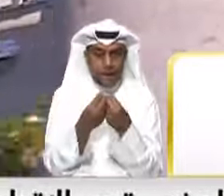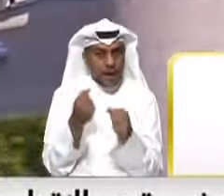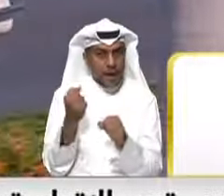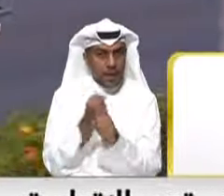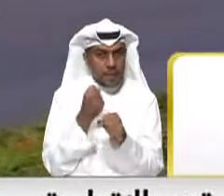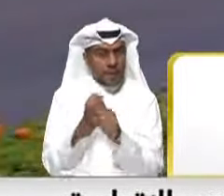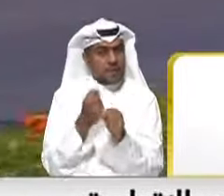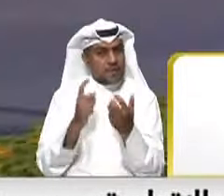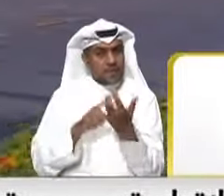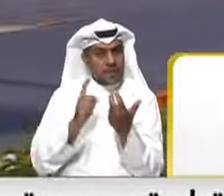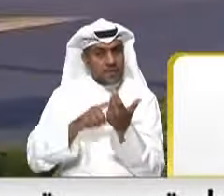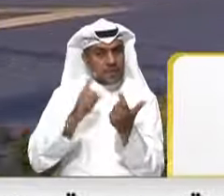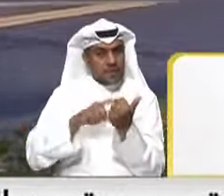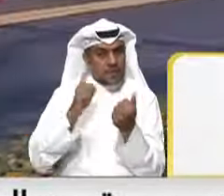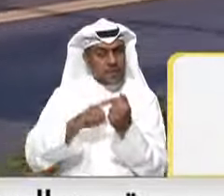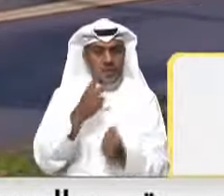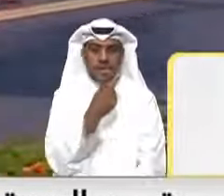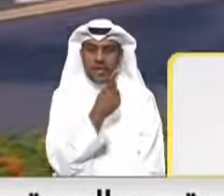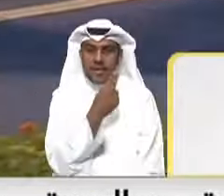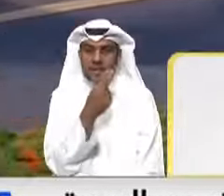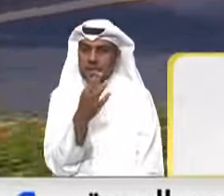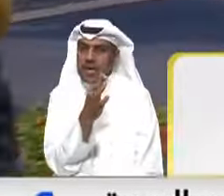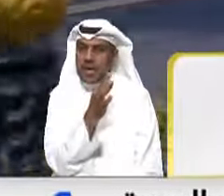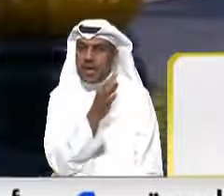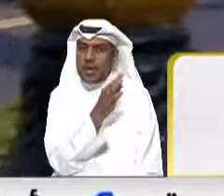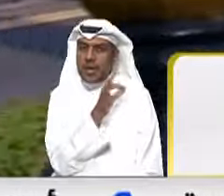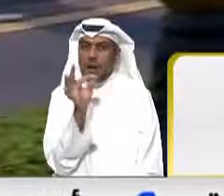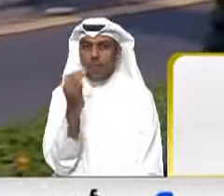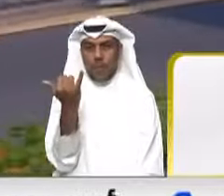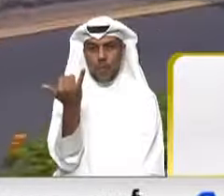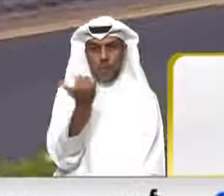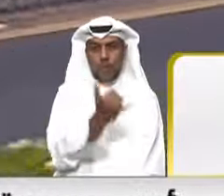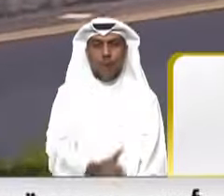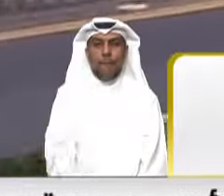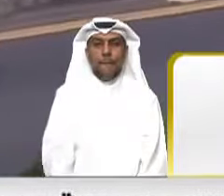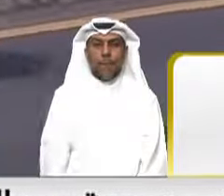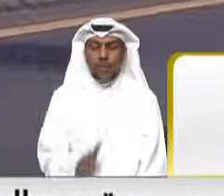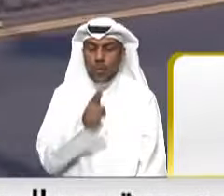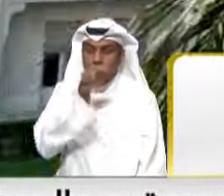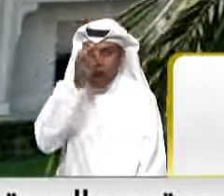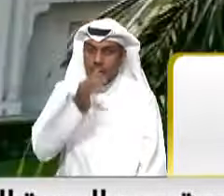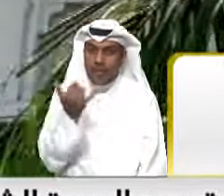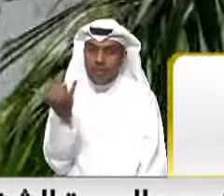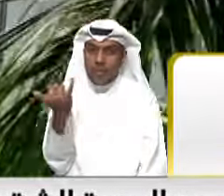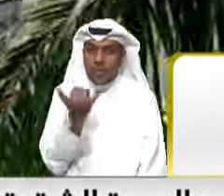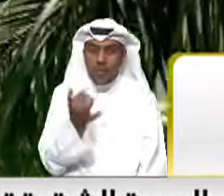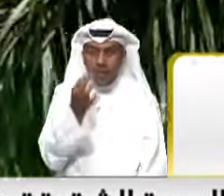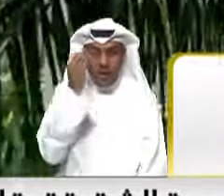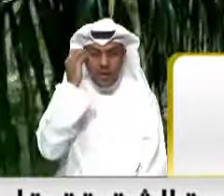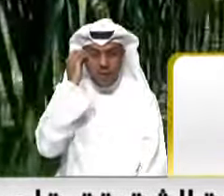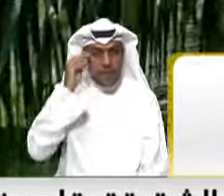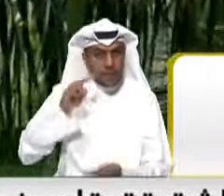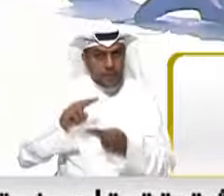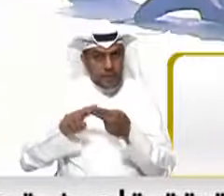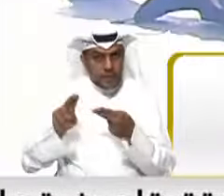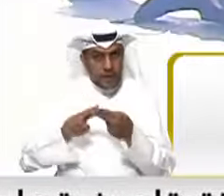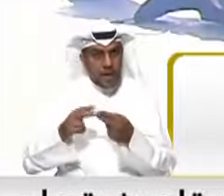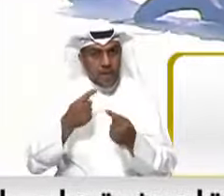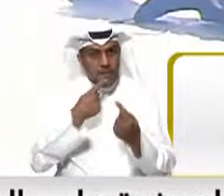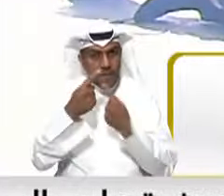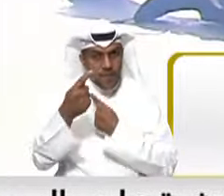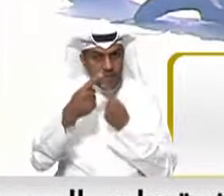الإقليمية والدولية ذات الاهتمام المشترك، وأكد ضرورة تغليب ثقافة السلام والحوار